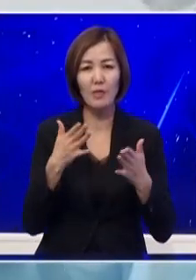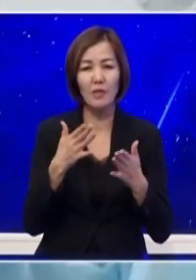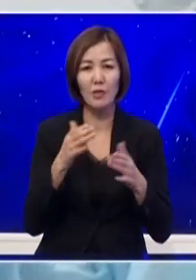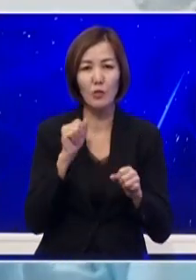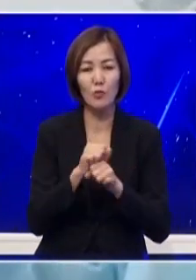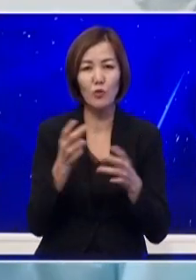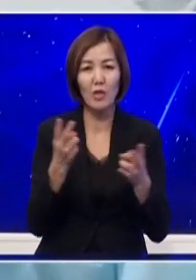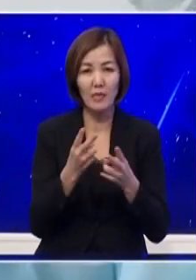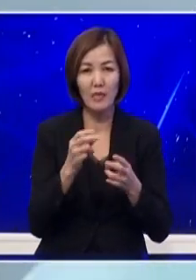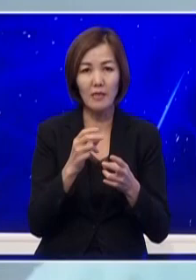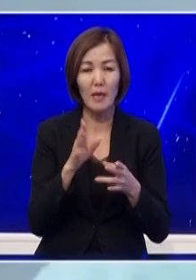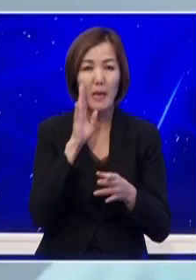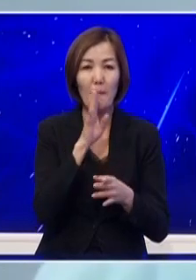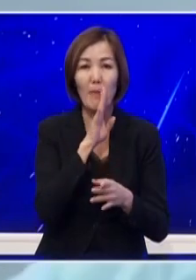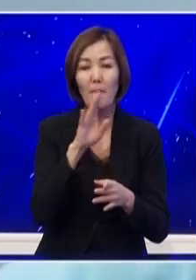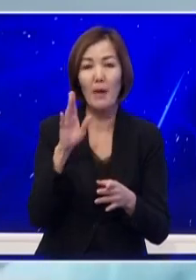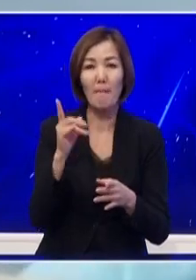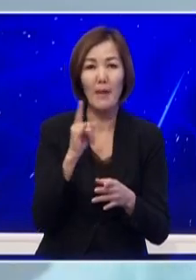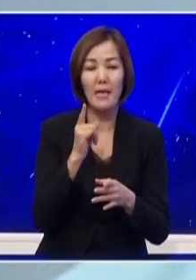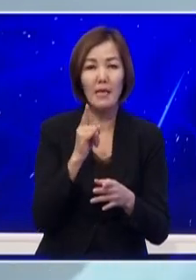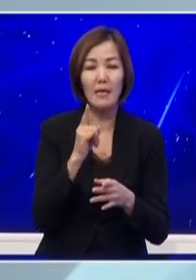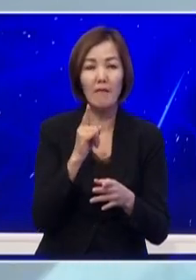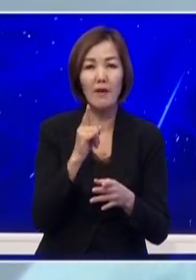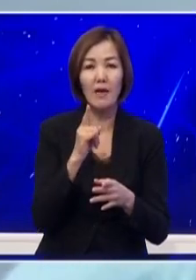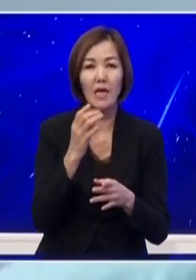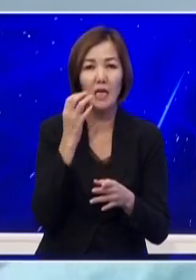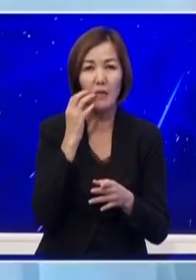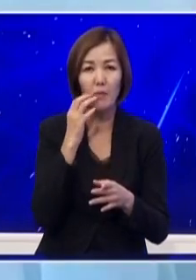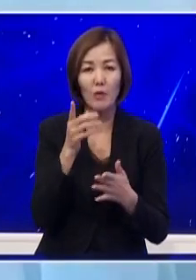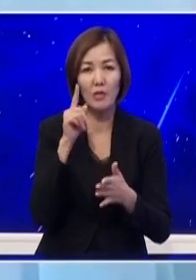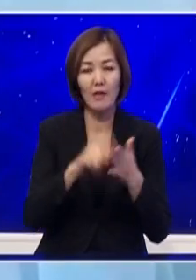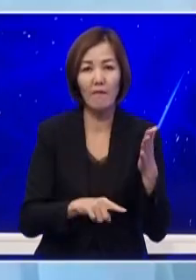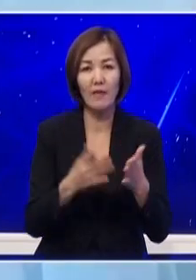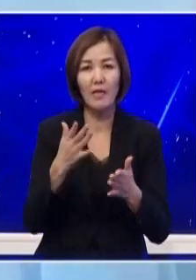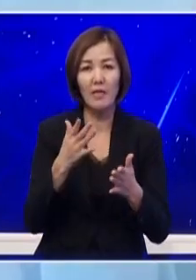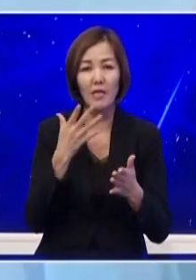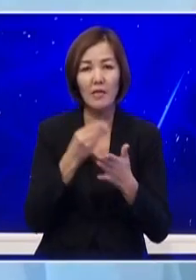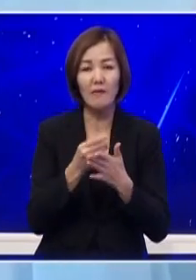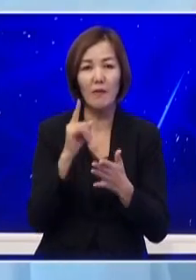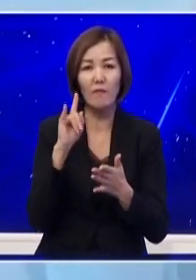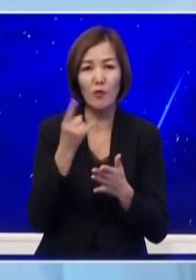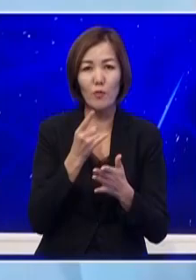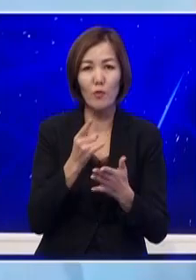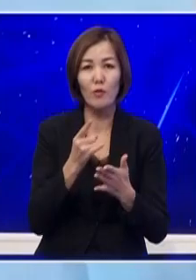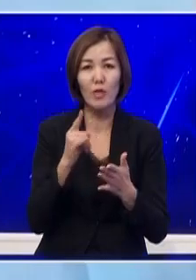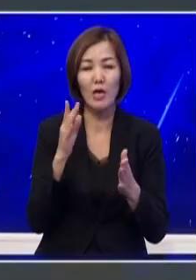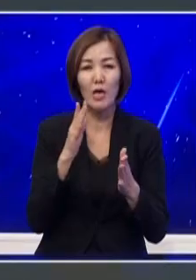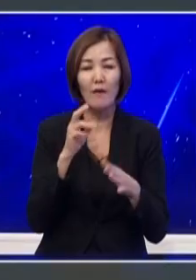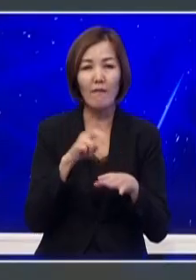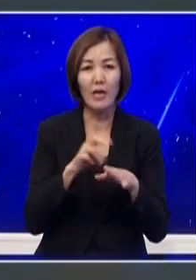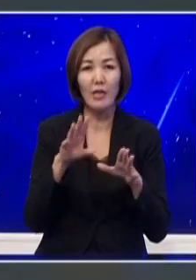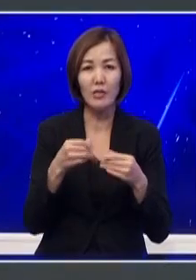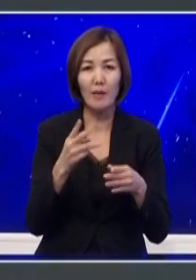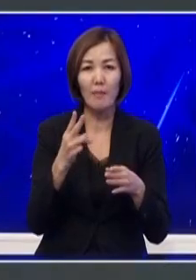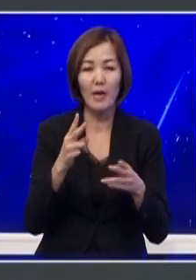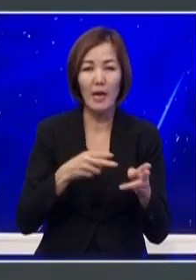прерывать. Однако мама маленького пациента Назым Абдимахан решила доверить жизнь своего ребенка врачам. Операция длилась